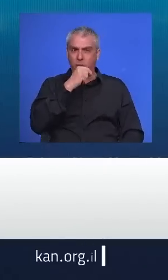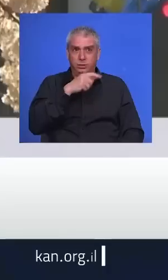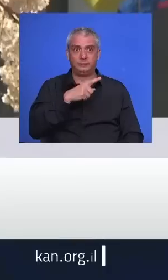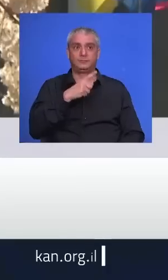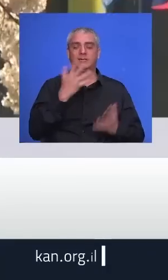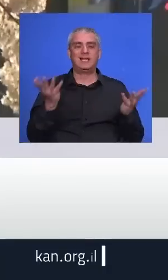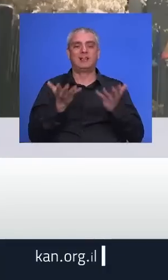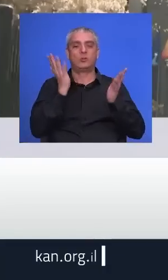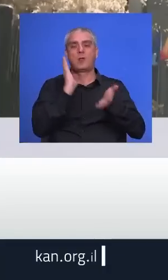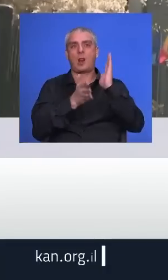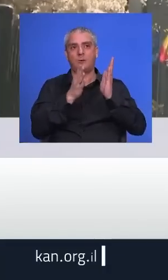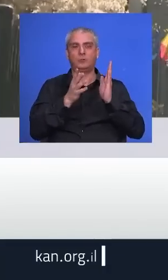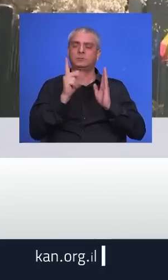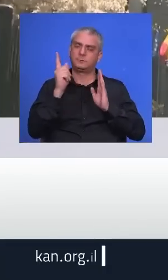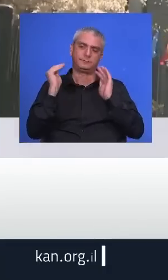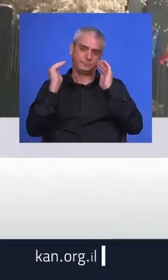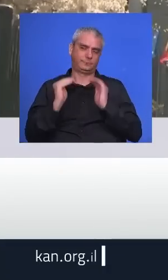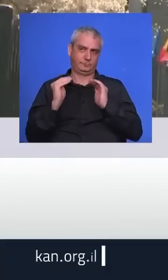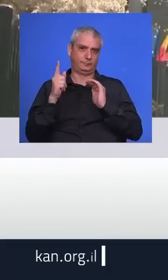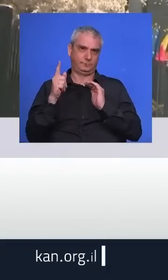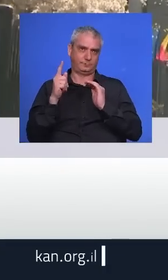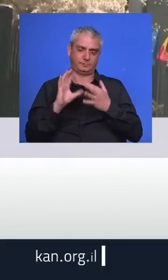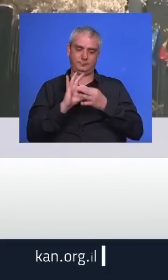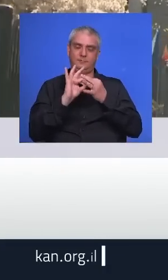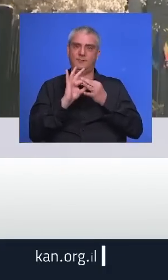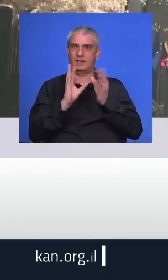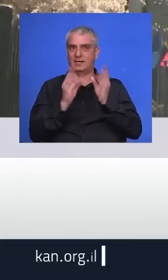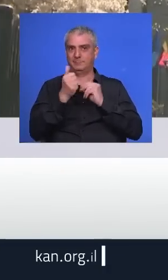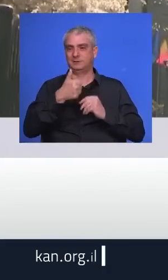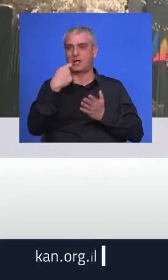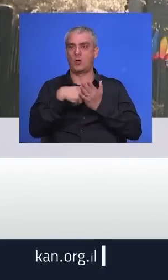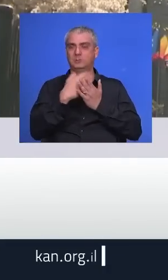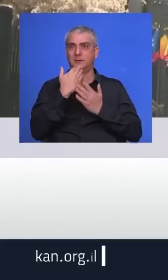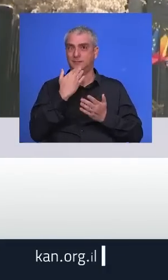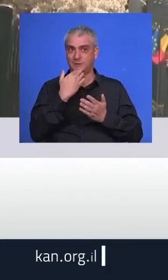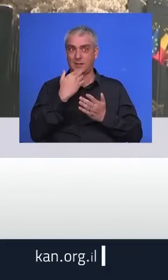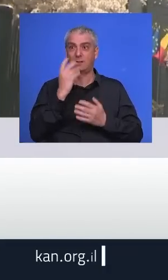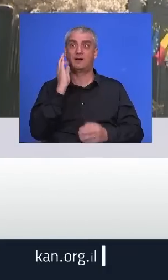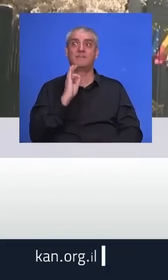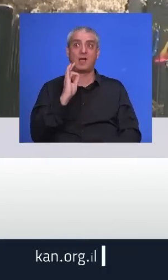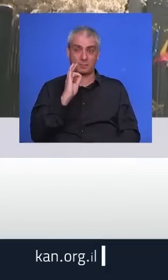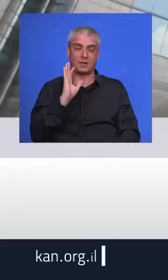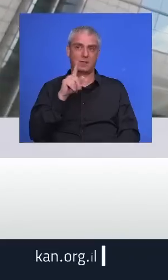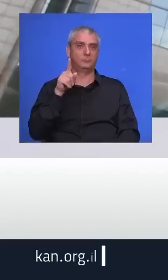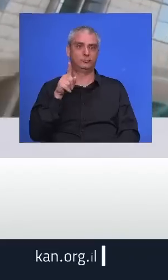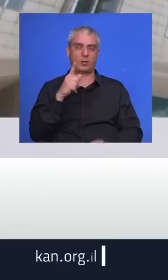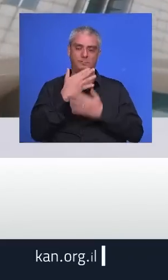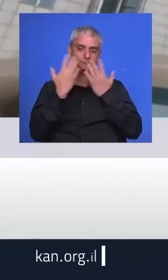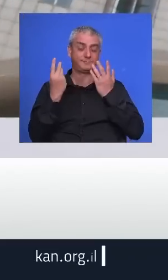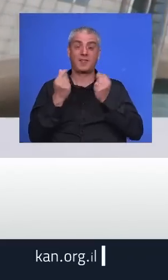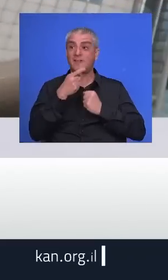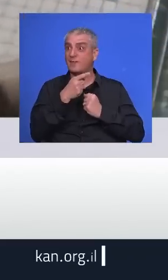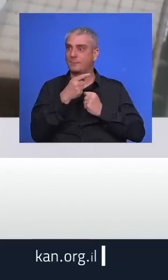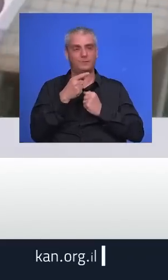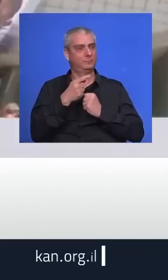לאלימות. שם צריך לומר פחות נמצאים במגע עם שר האוצר הישראלי, ובכל זאת גם שם אווירים. הדברים הללו